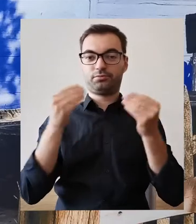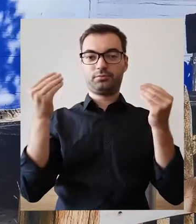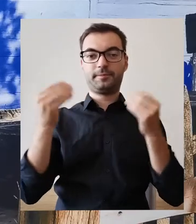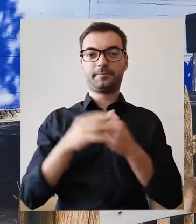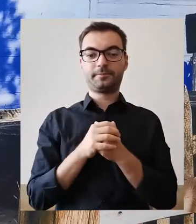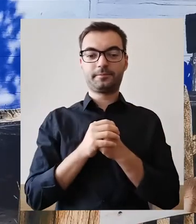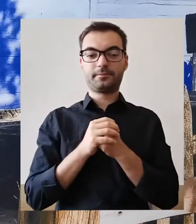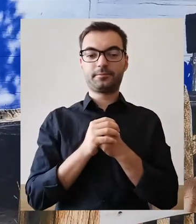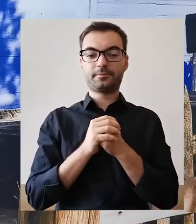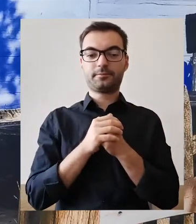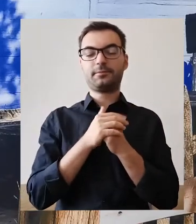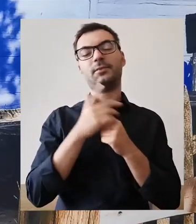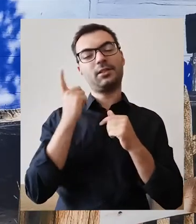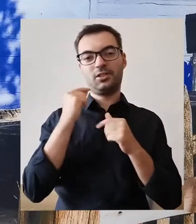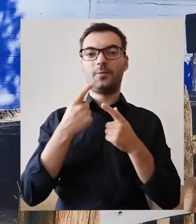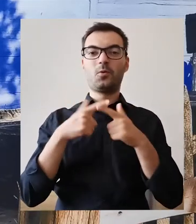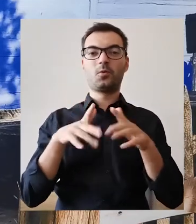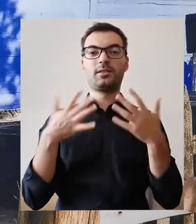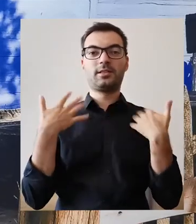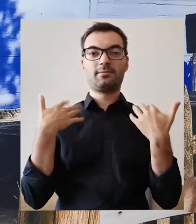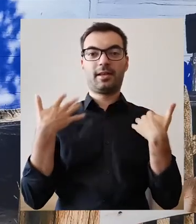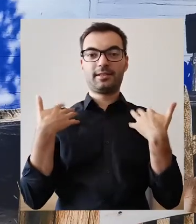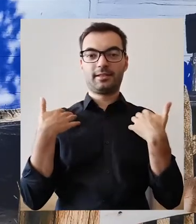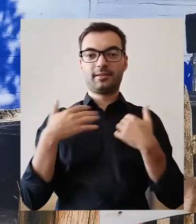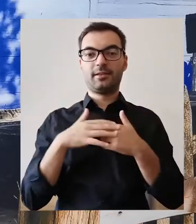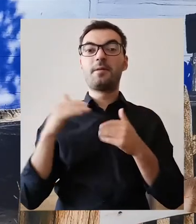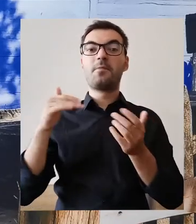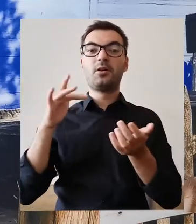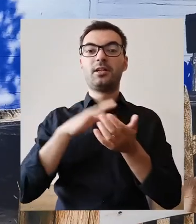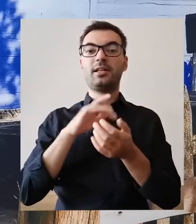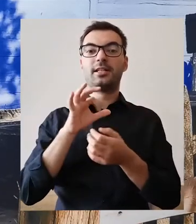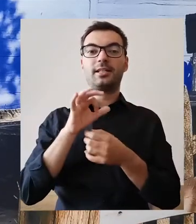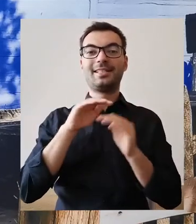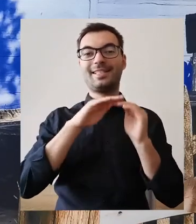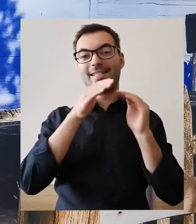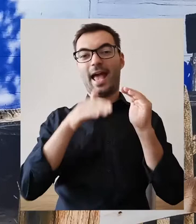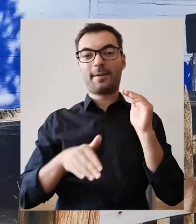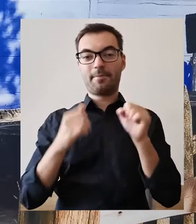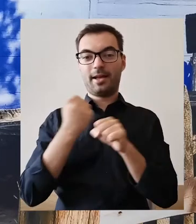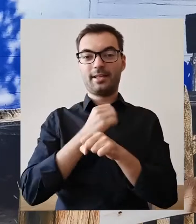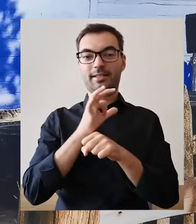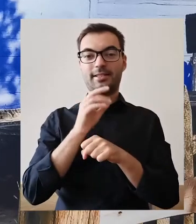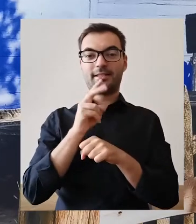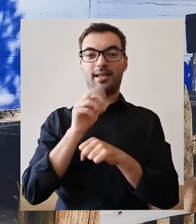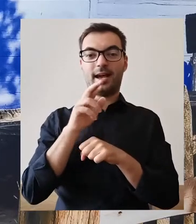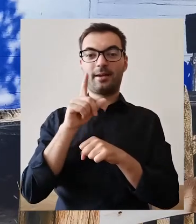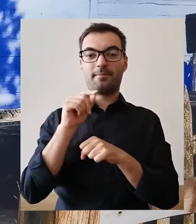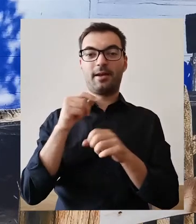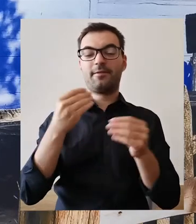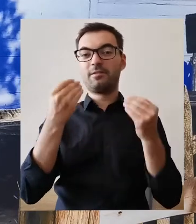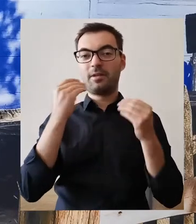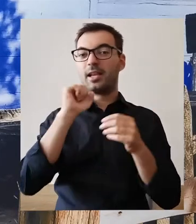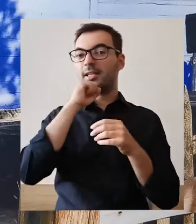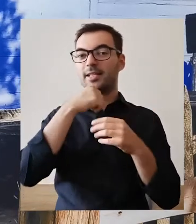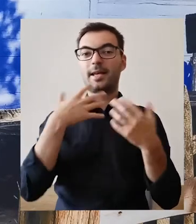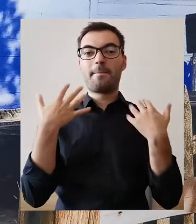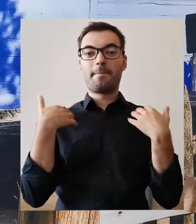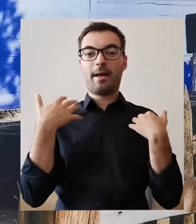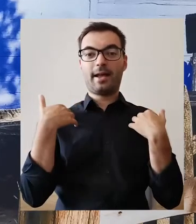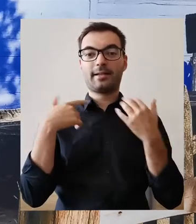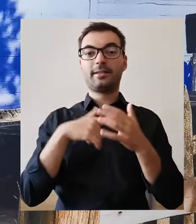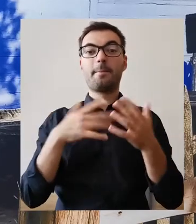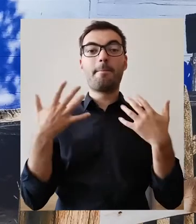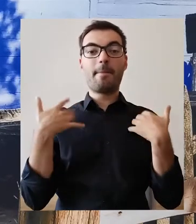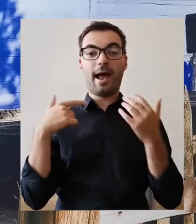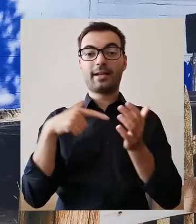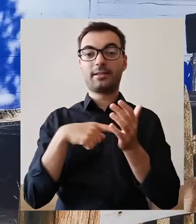chodźmy na krótki spacer może nas kartę gdzie znajduje się piękny stary park w tym